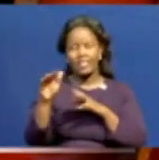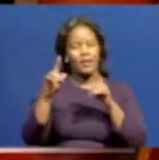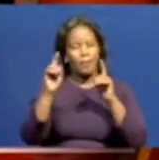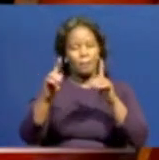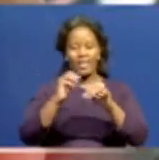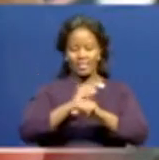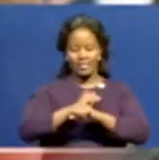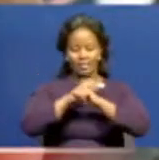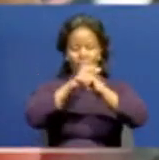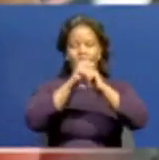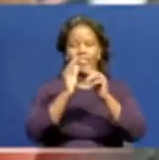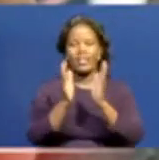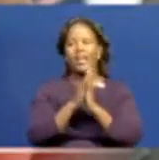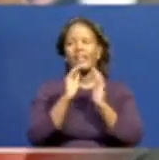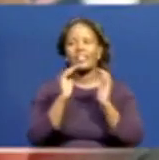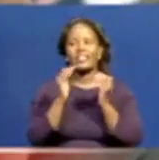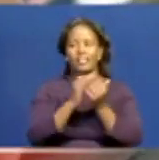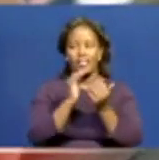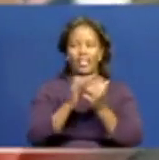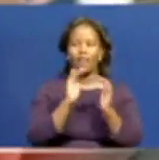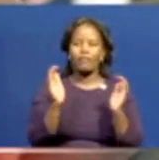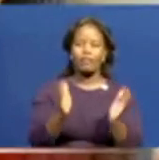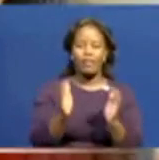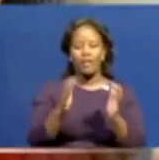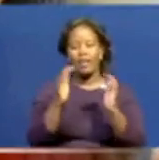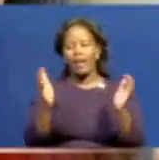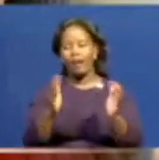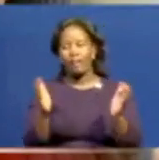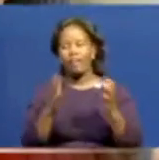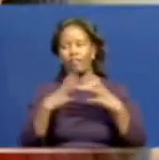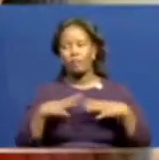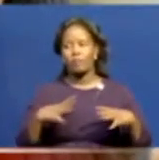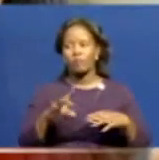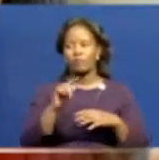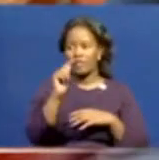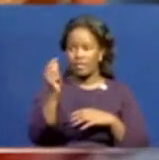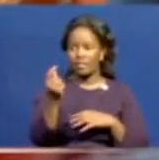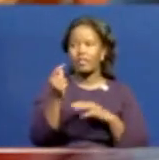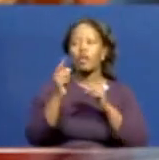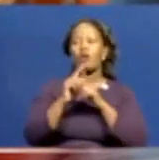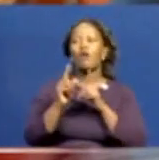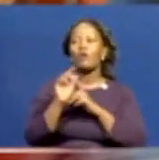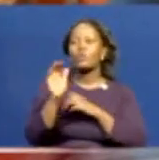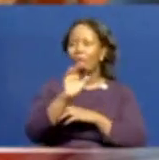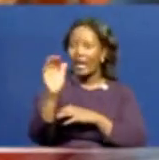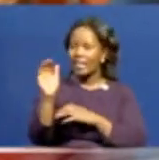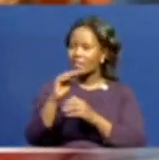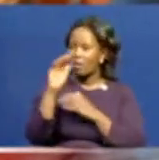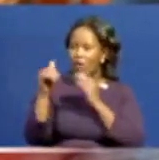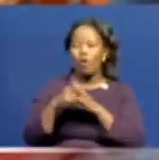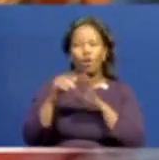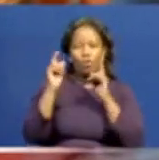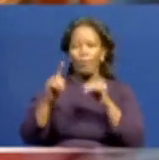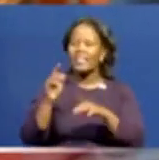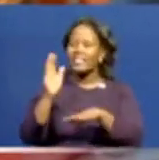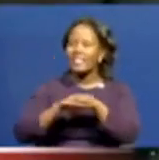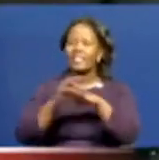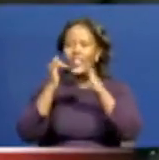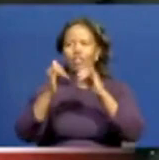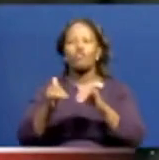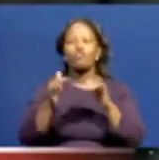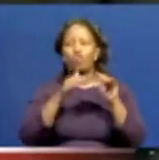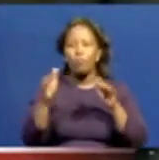kutetea maslahi ya Wakenya katika mataifa ya nje. Aliwakumbusha wanadiplomasia hao kutafuta nafasi mpya za kibiashara kwa